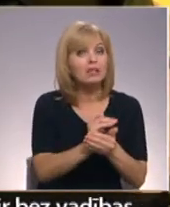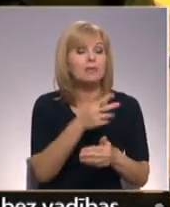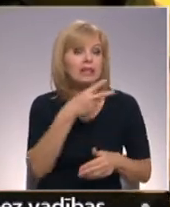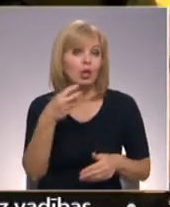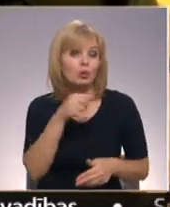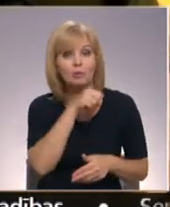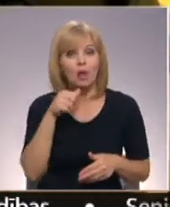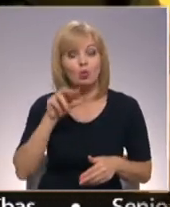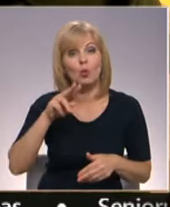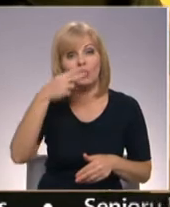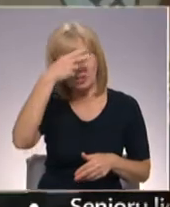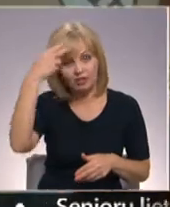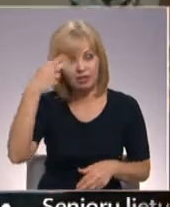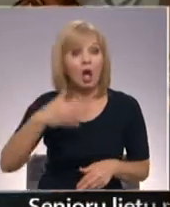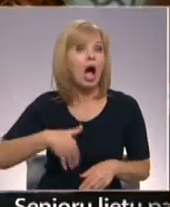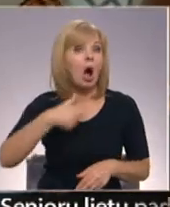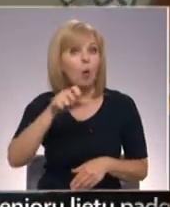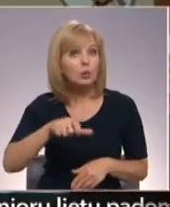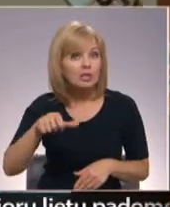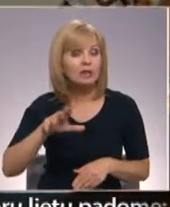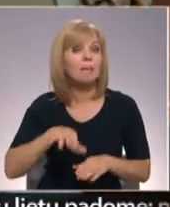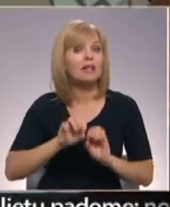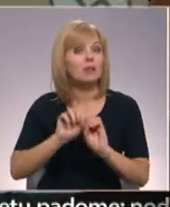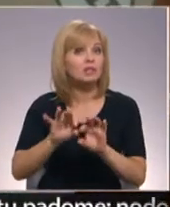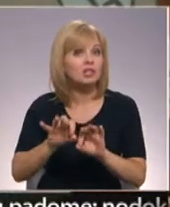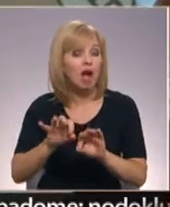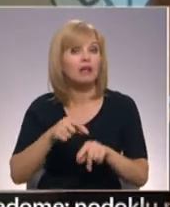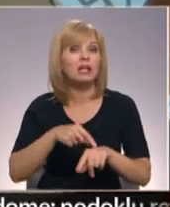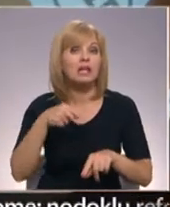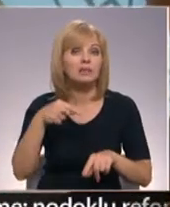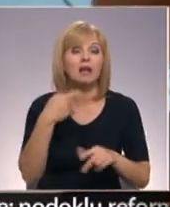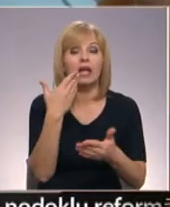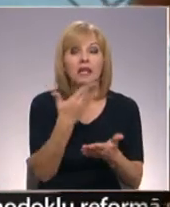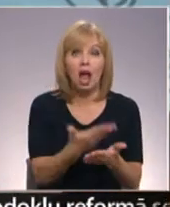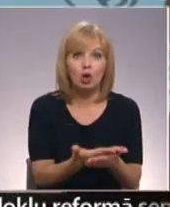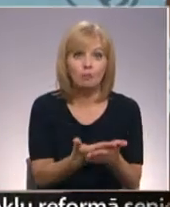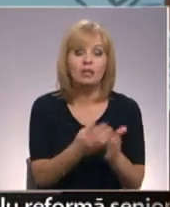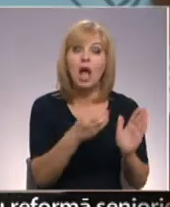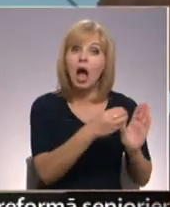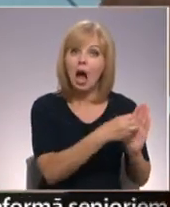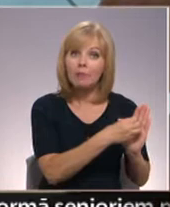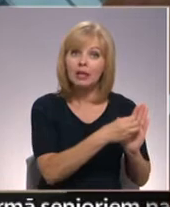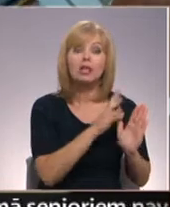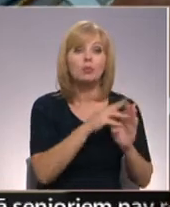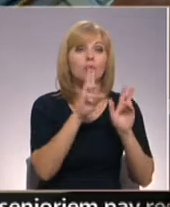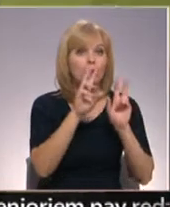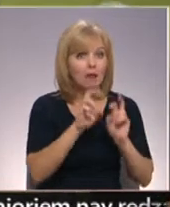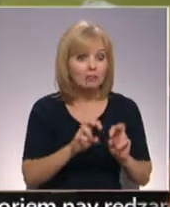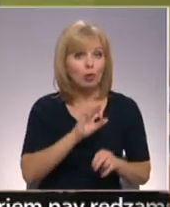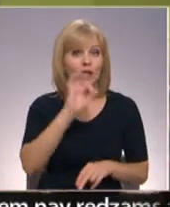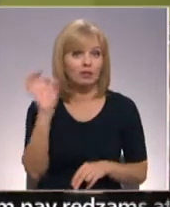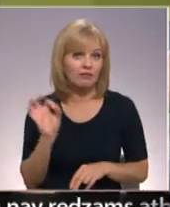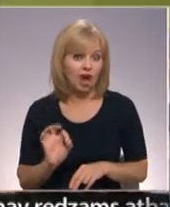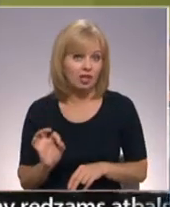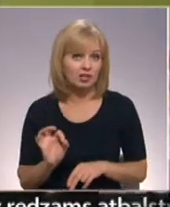200 Talsu otrās vidusskolas audzēkņi, kuri pēc tam dalījās ar saviem iespaidiem un rekomendācijām. Aplikācija tiks testēt arī Vācijā. Tad,